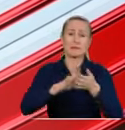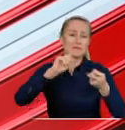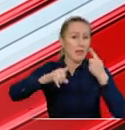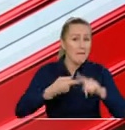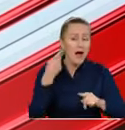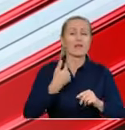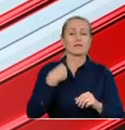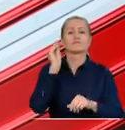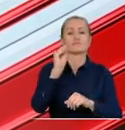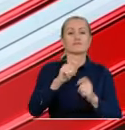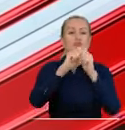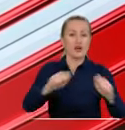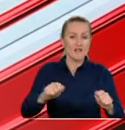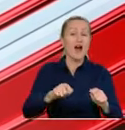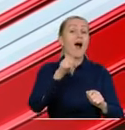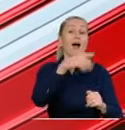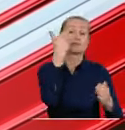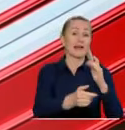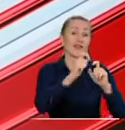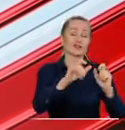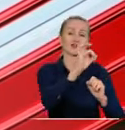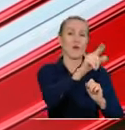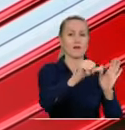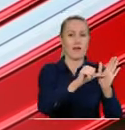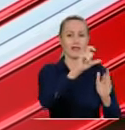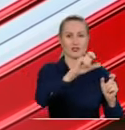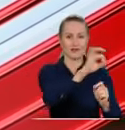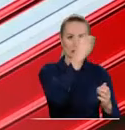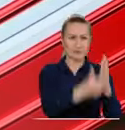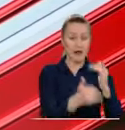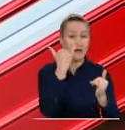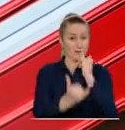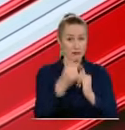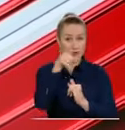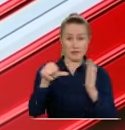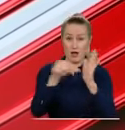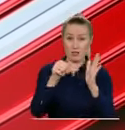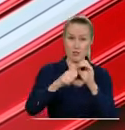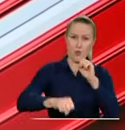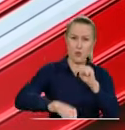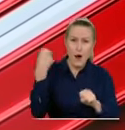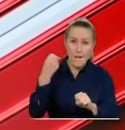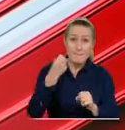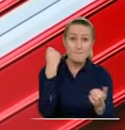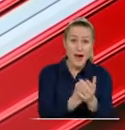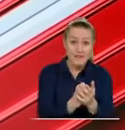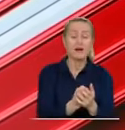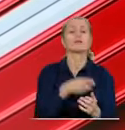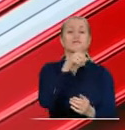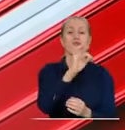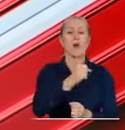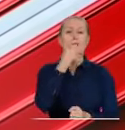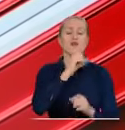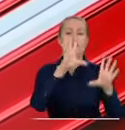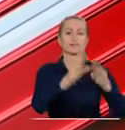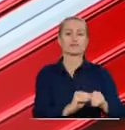kosztem czasu przysługującego kandydatowi. Jeśli kandydat swoją wypowiedzią naruszy prawo, jego mikrofon może zostać wyłączony.